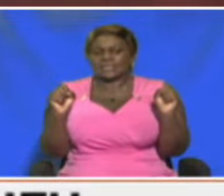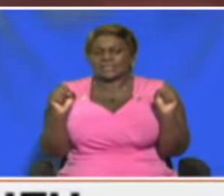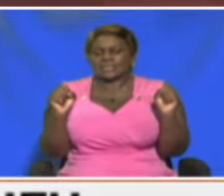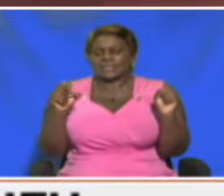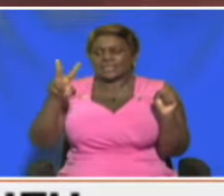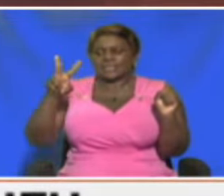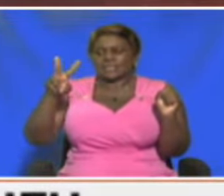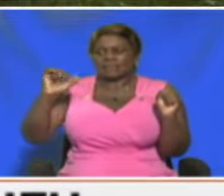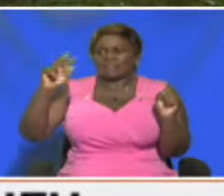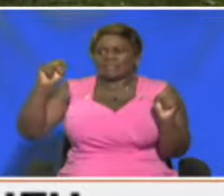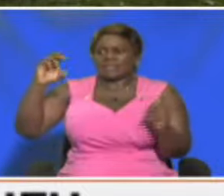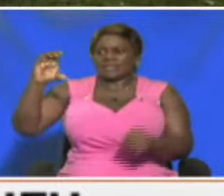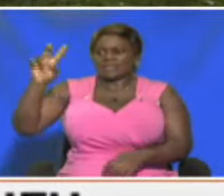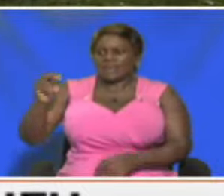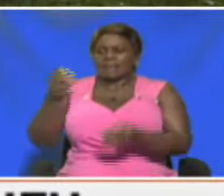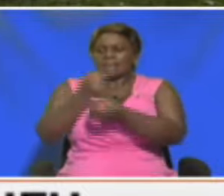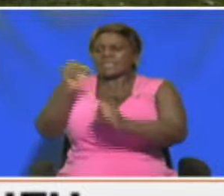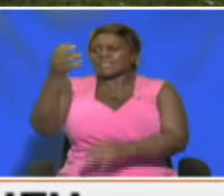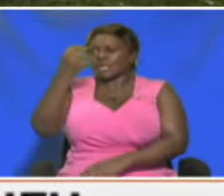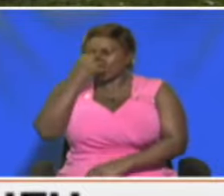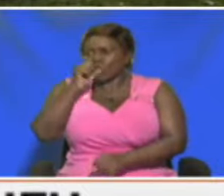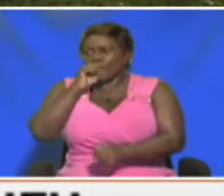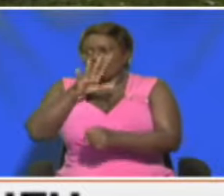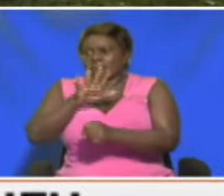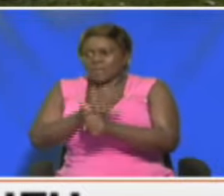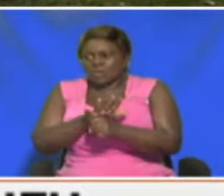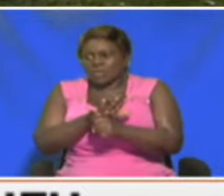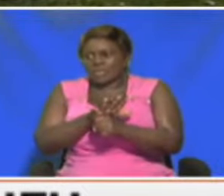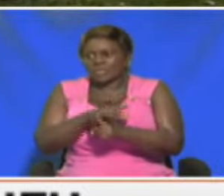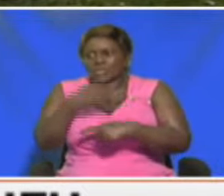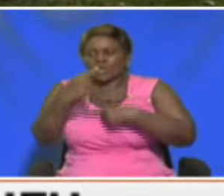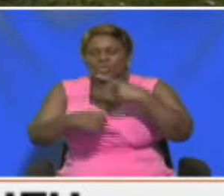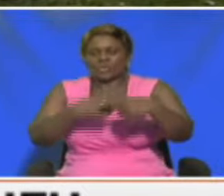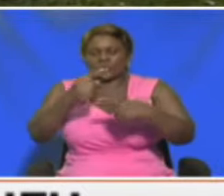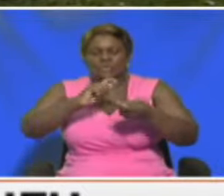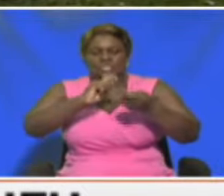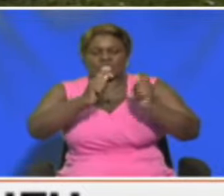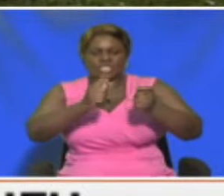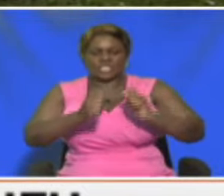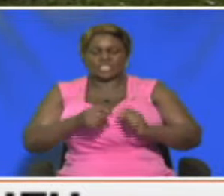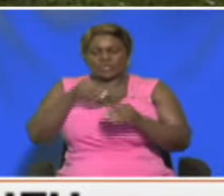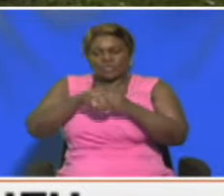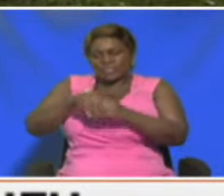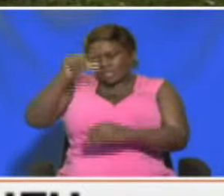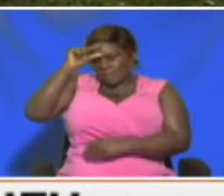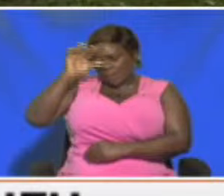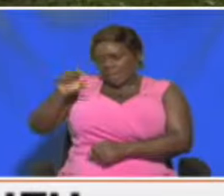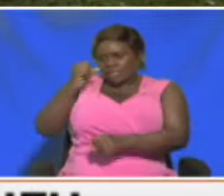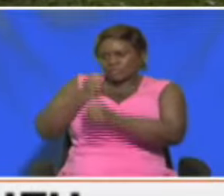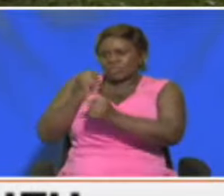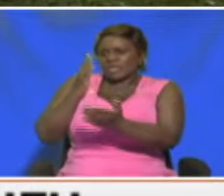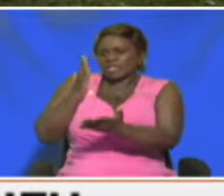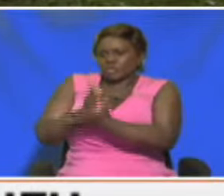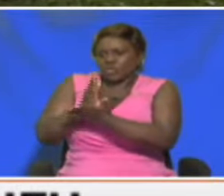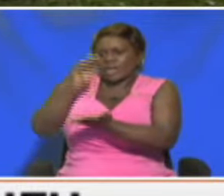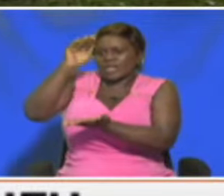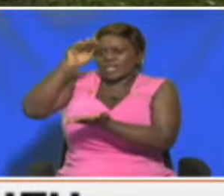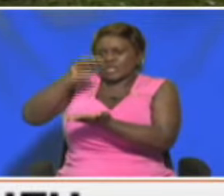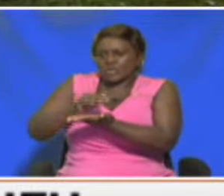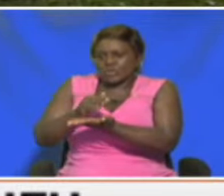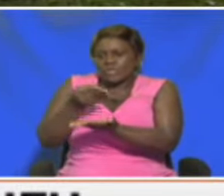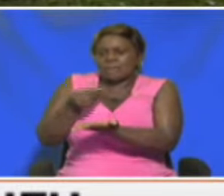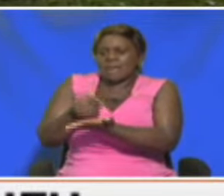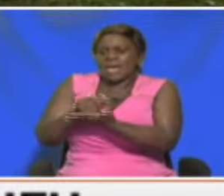Vincent Kimosop. Rais William Ruto ameahidi kuwa atazidi kufanya mageuzi kwenye serikali kuhakikisha kuwa anapunguza